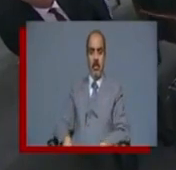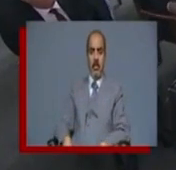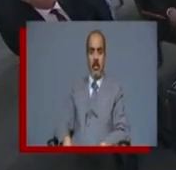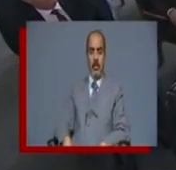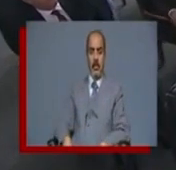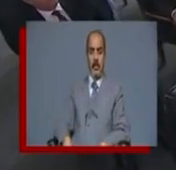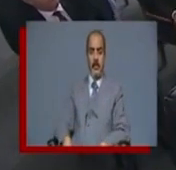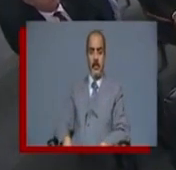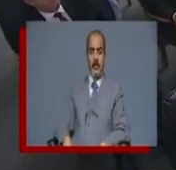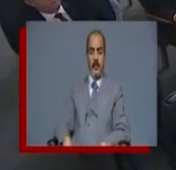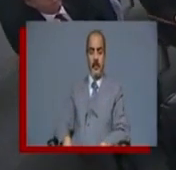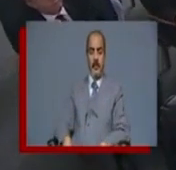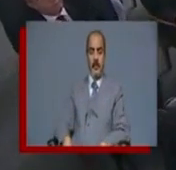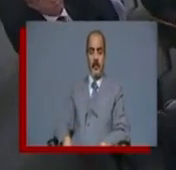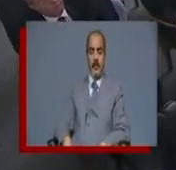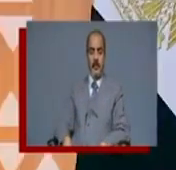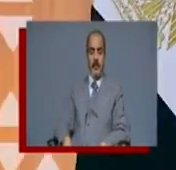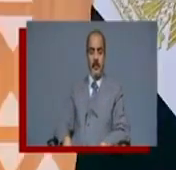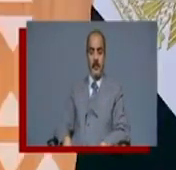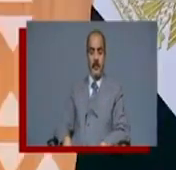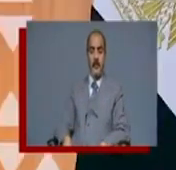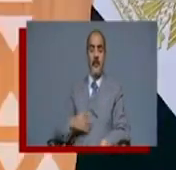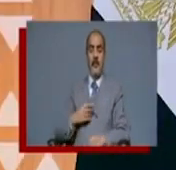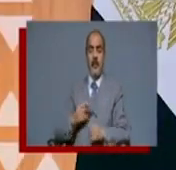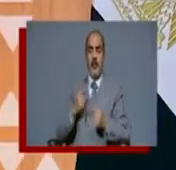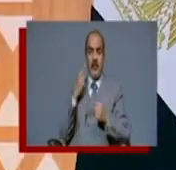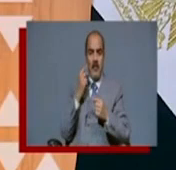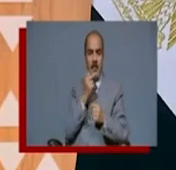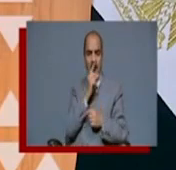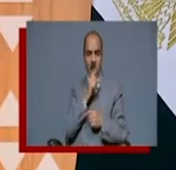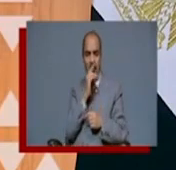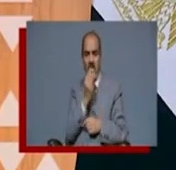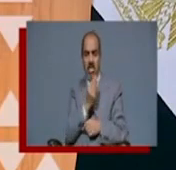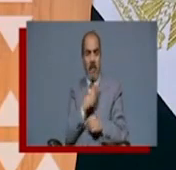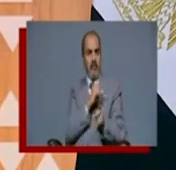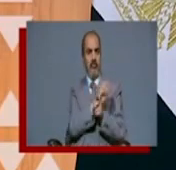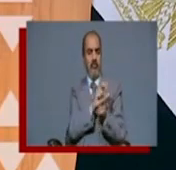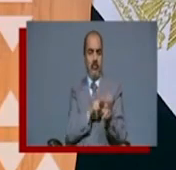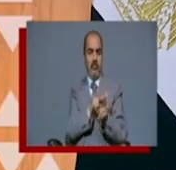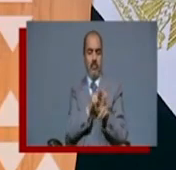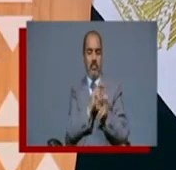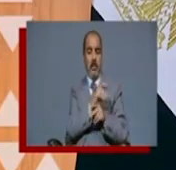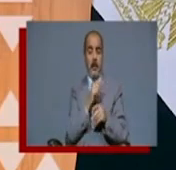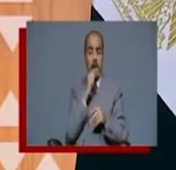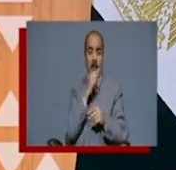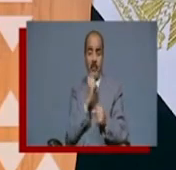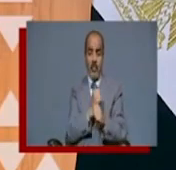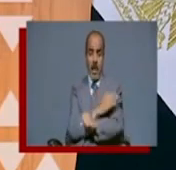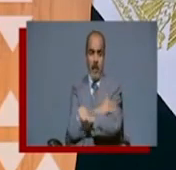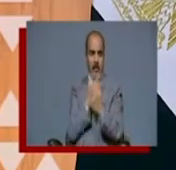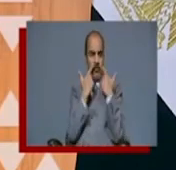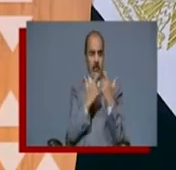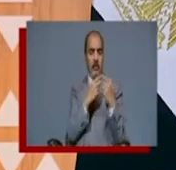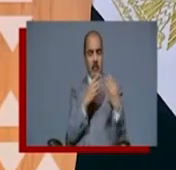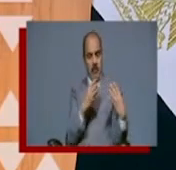يعني احنا في اوقات اللي بيشتغل في الجبل بيشتغل 14 يوم او بيشتغل اسبوع اسبوع وتظهر يعني او 10 ايام او